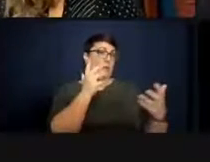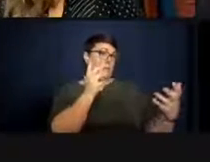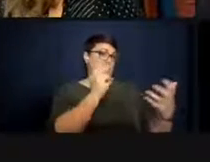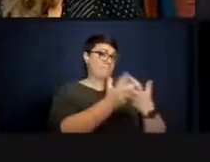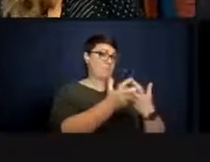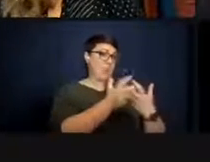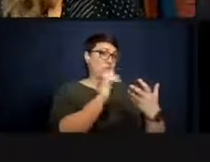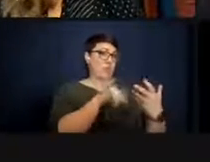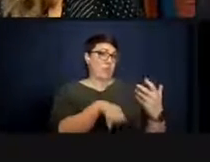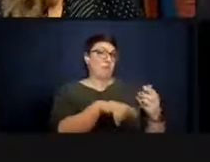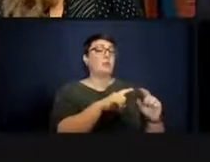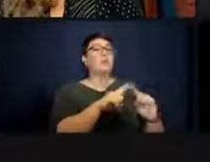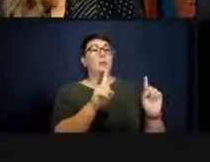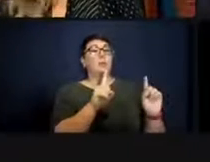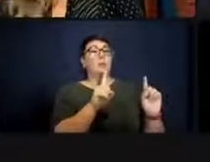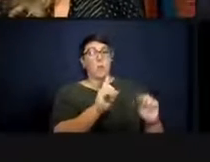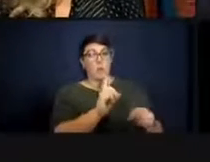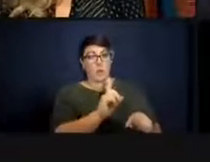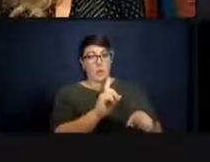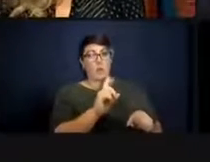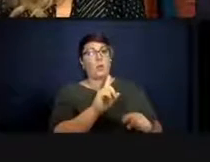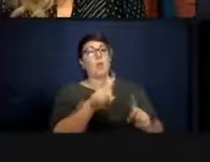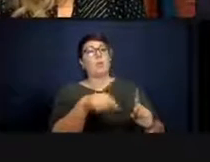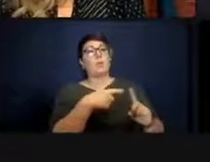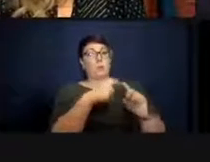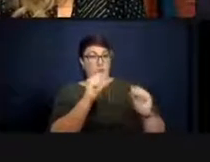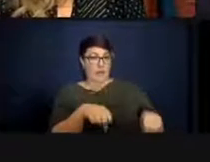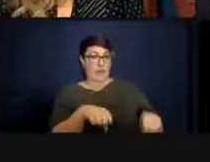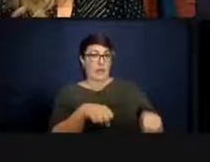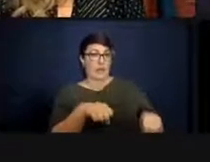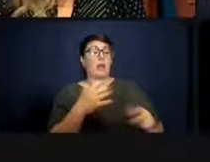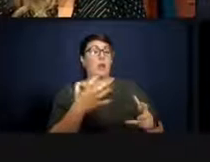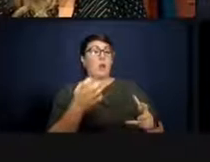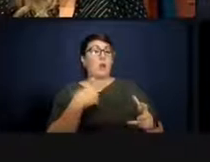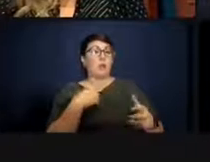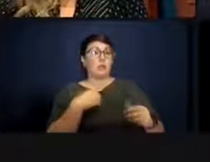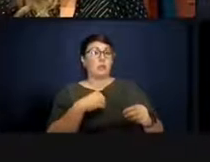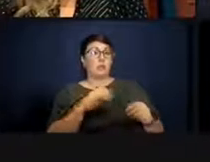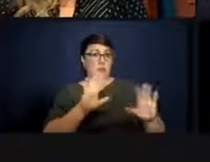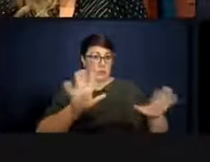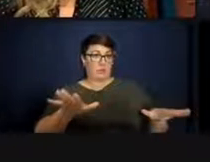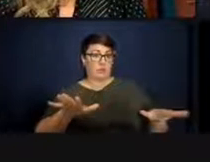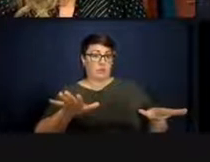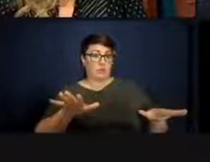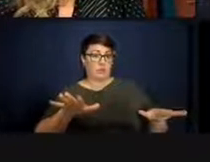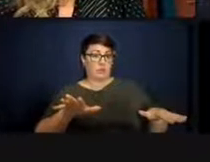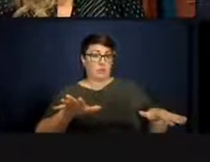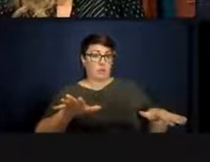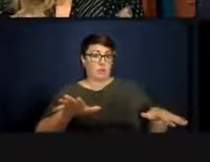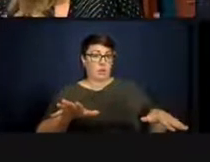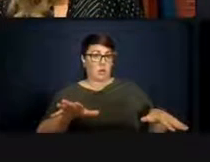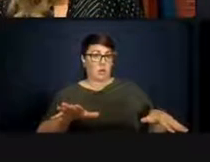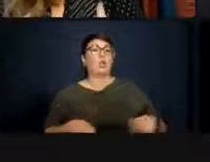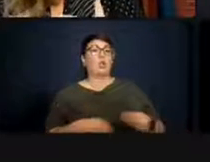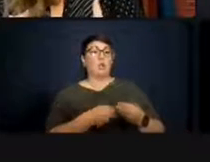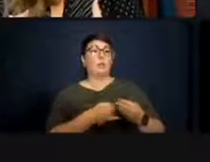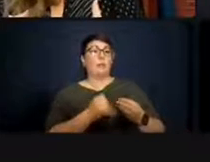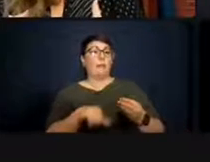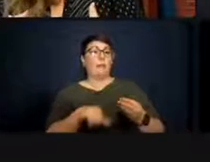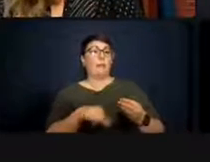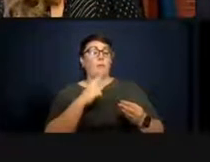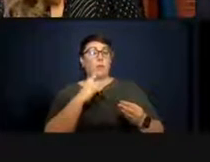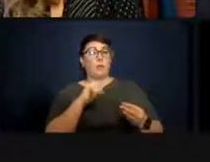بهذا الموضوع وهذا النوع من الأعمال، ولكن أريد أن نتأكد من أننا